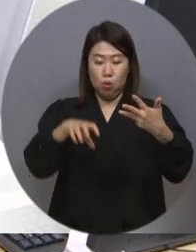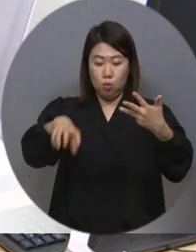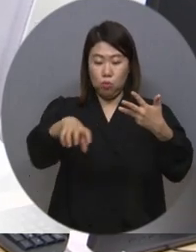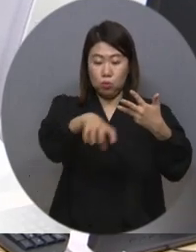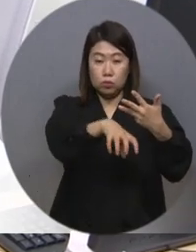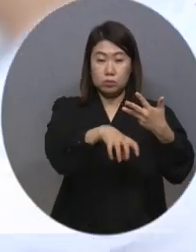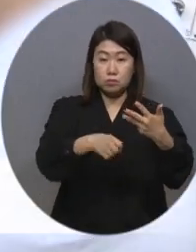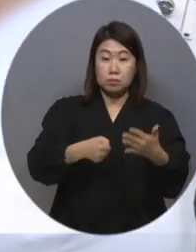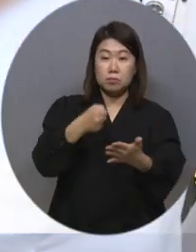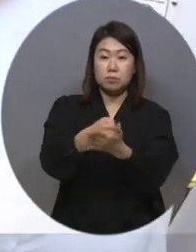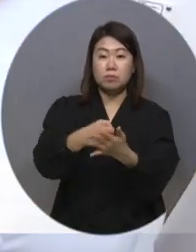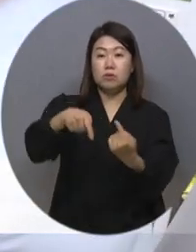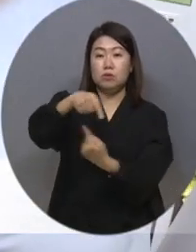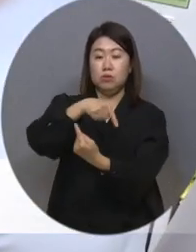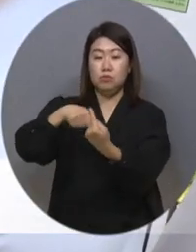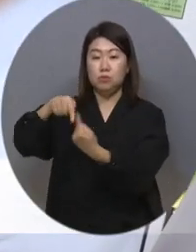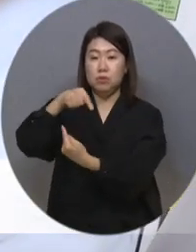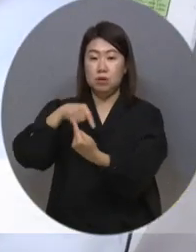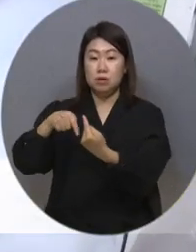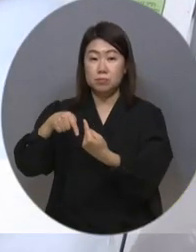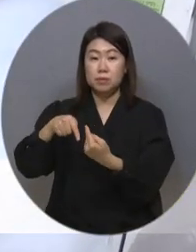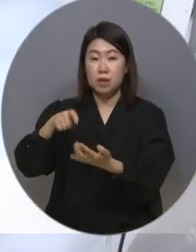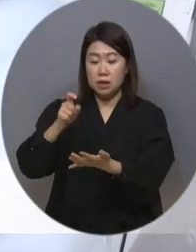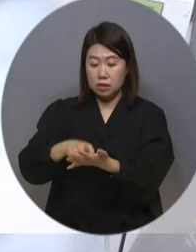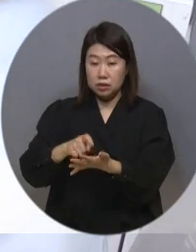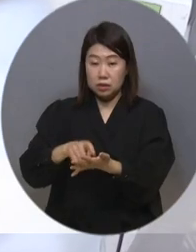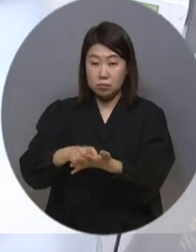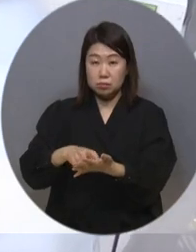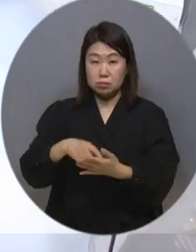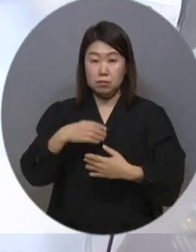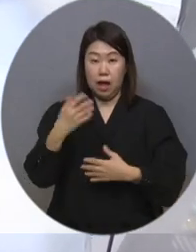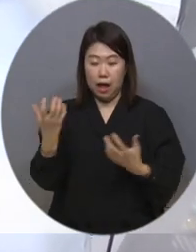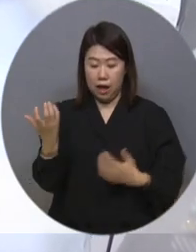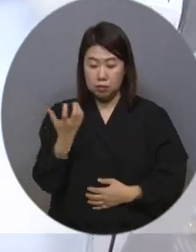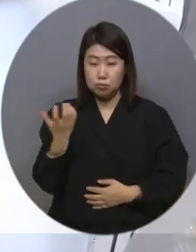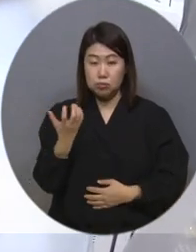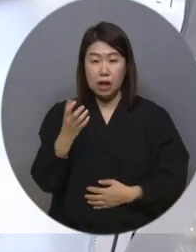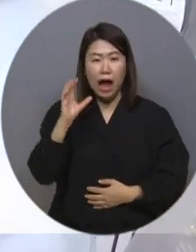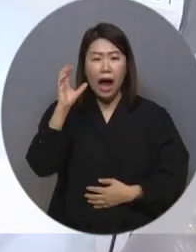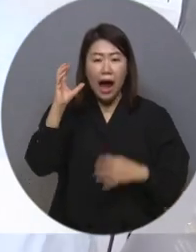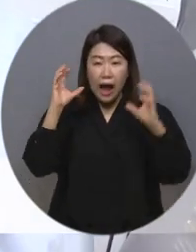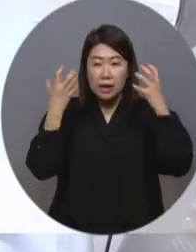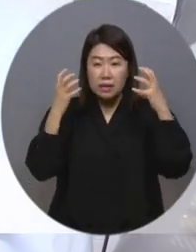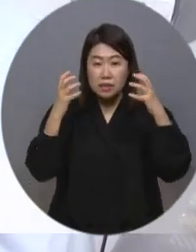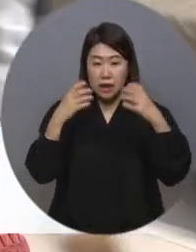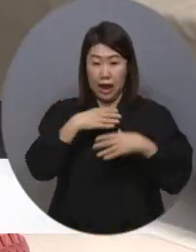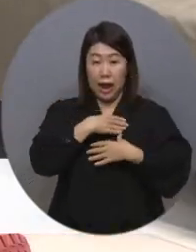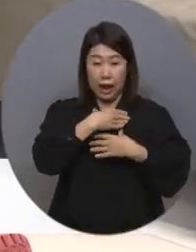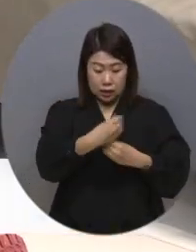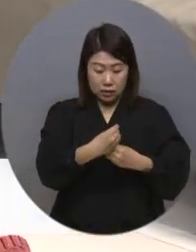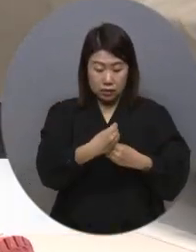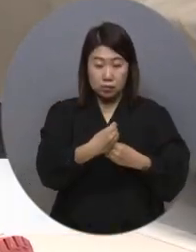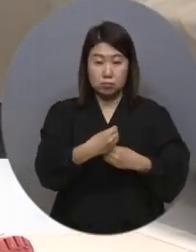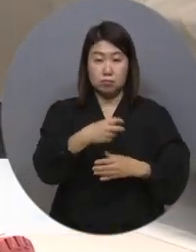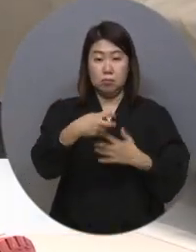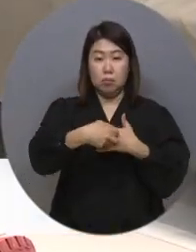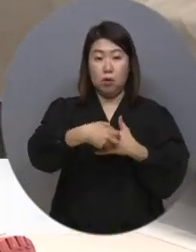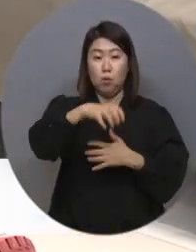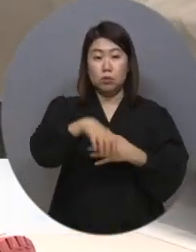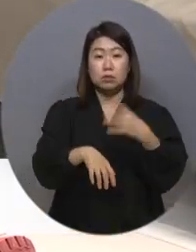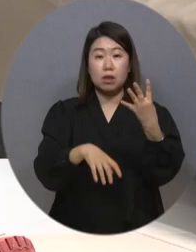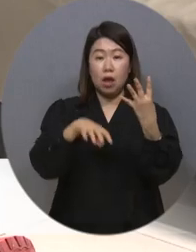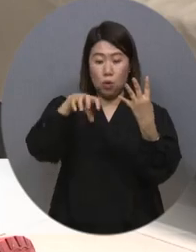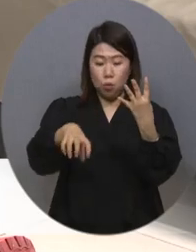지정해 운영합니다 또한 응급 소화한 자를 매일 24시간 진료하는 우리 아이 안심병원을 총 4곳